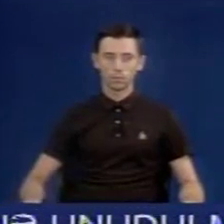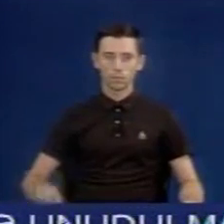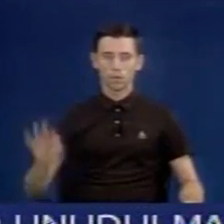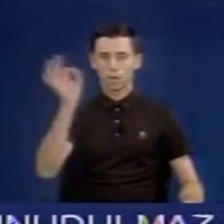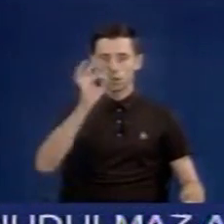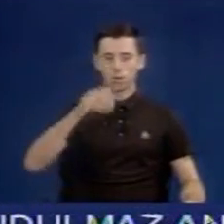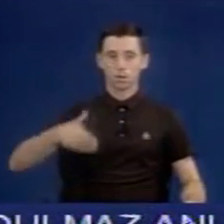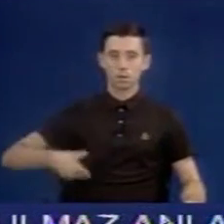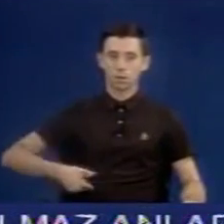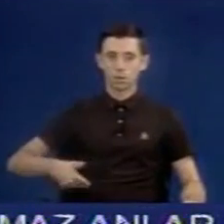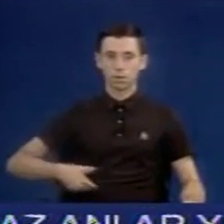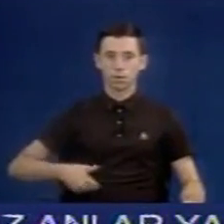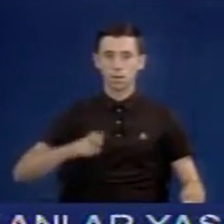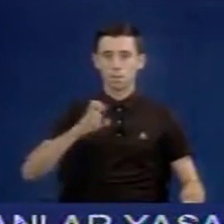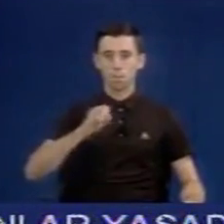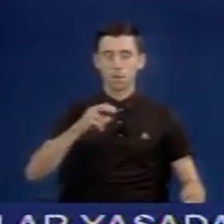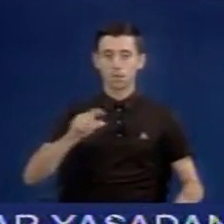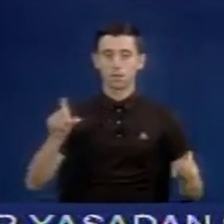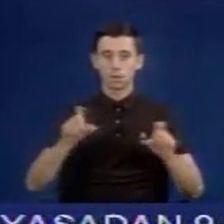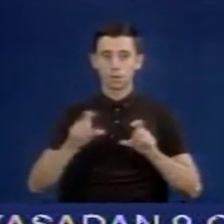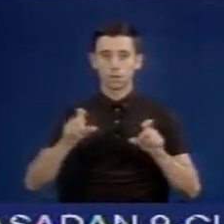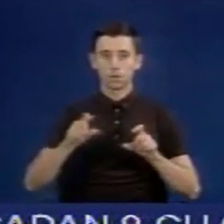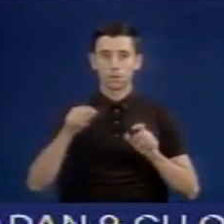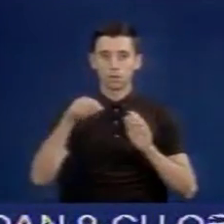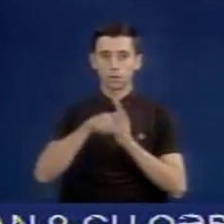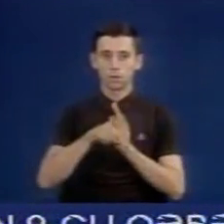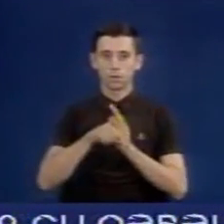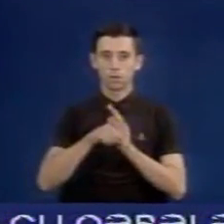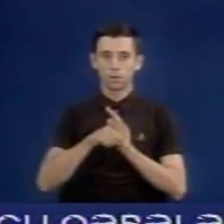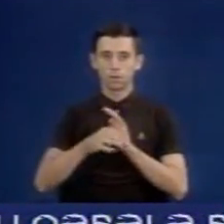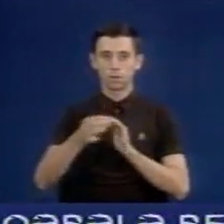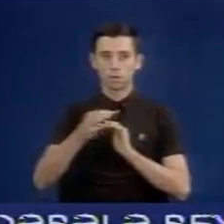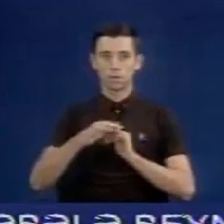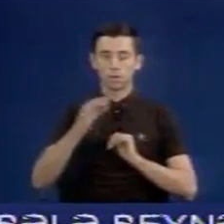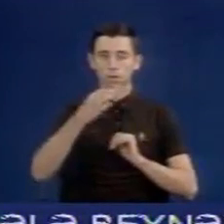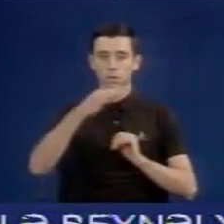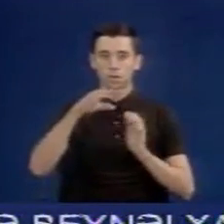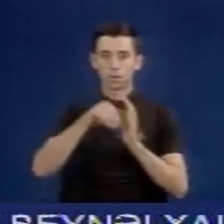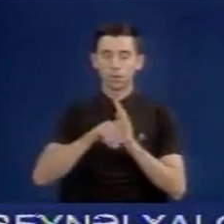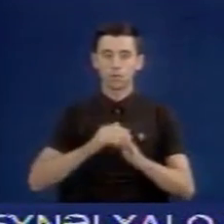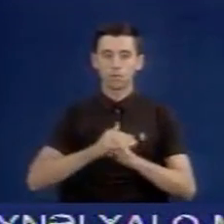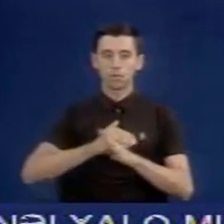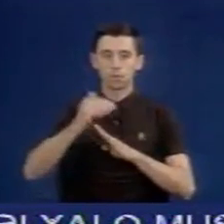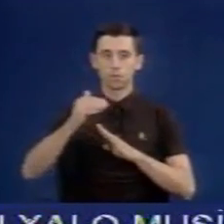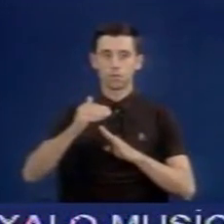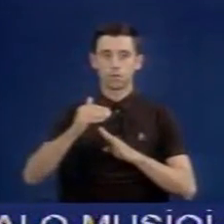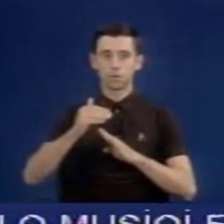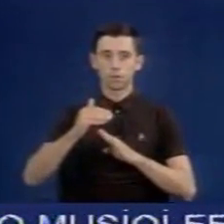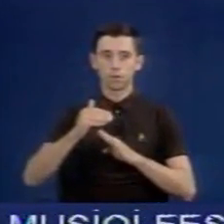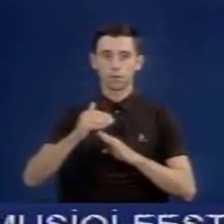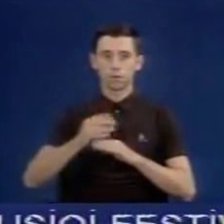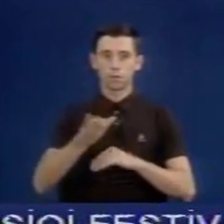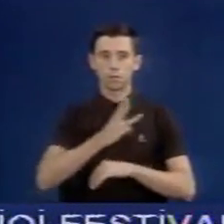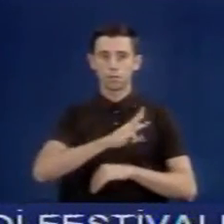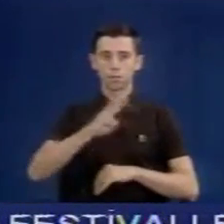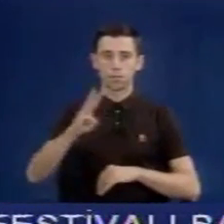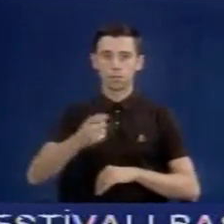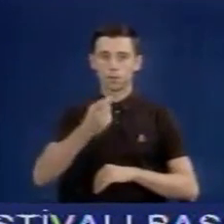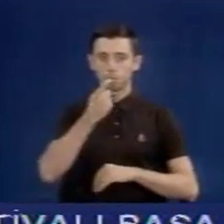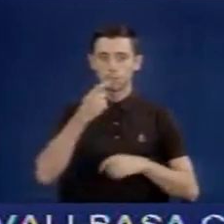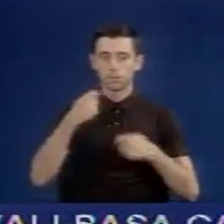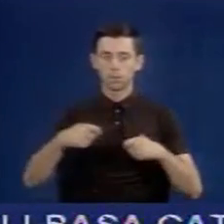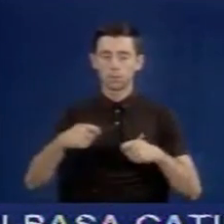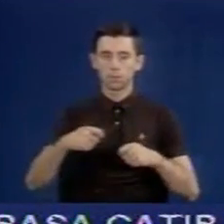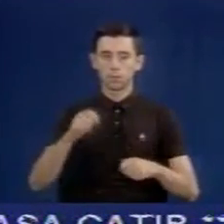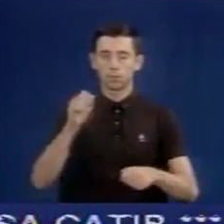Almanya, Hollanda ve Belçika mağazalarında tərkibinde fipronil adlı toksik maddenin yüksek seviyede olmasına göre milyonlarla yumurta